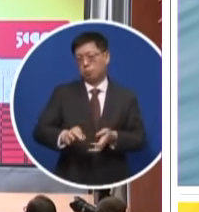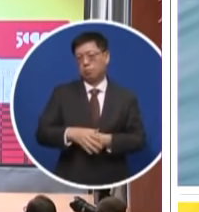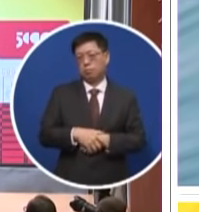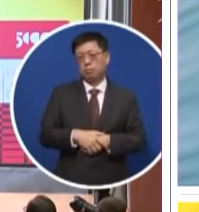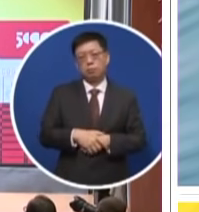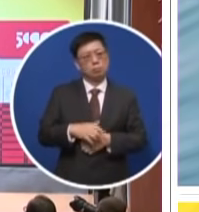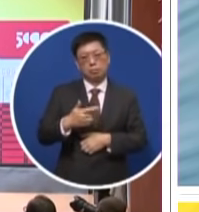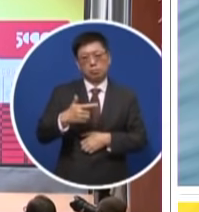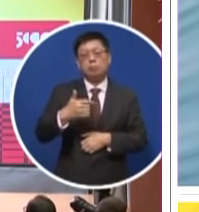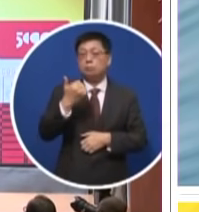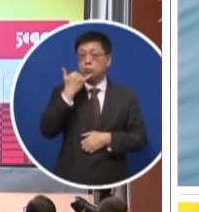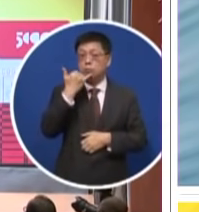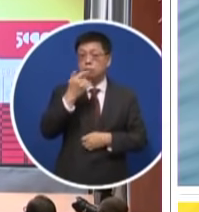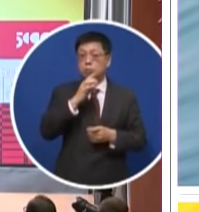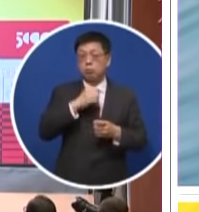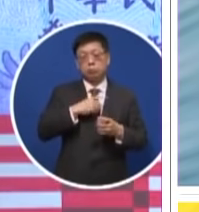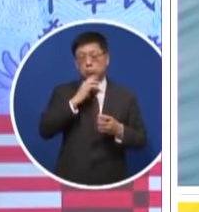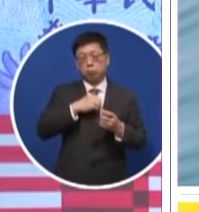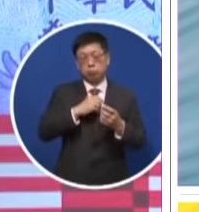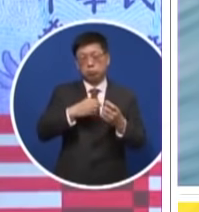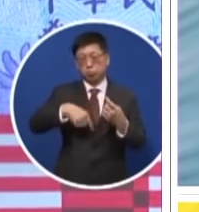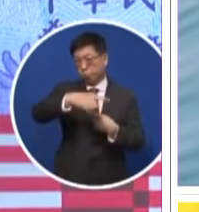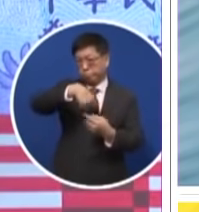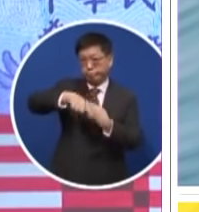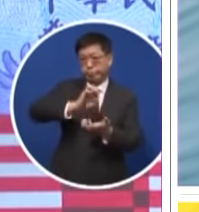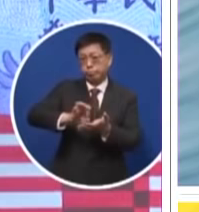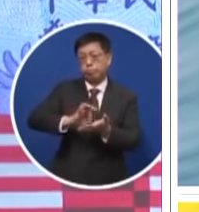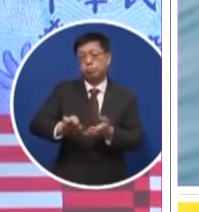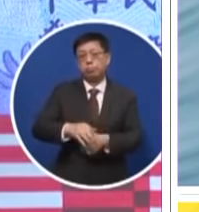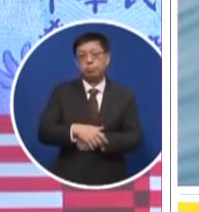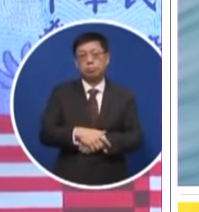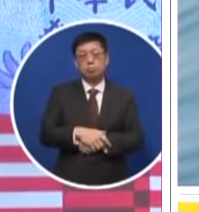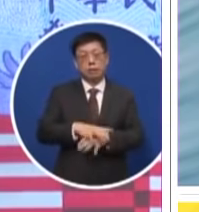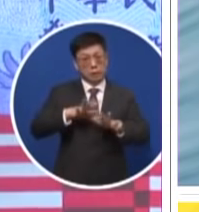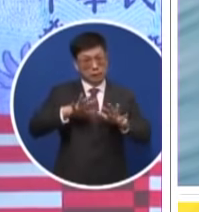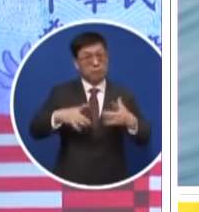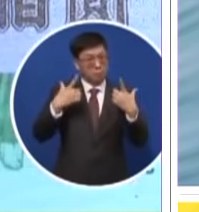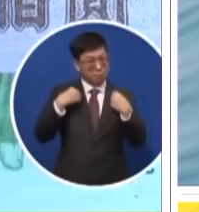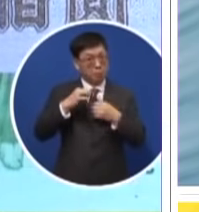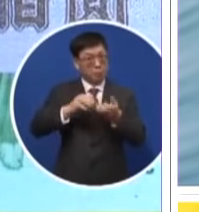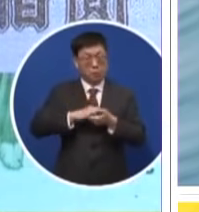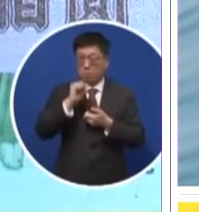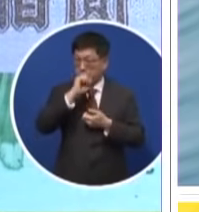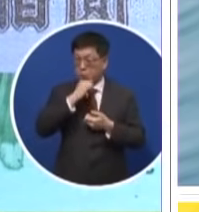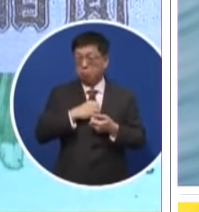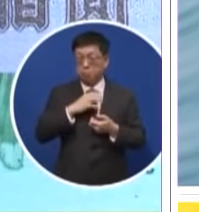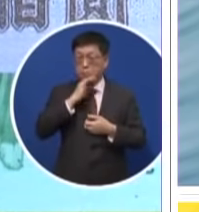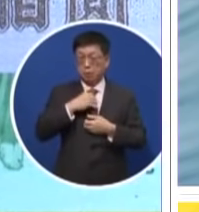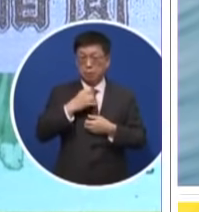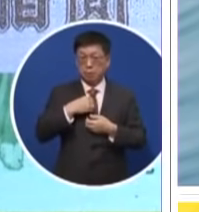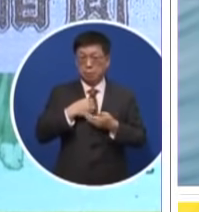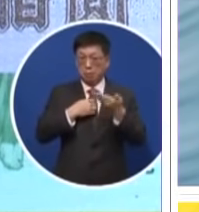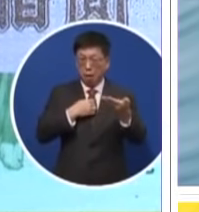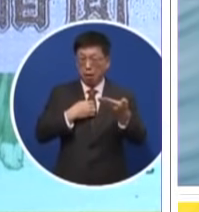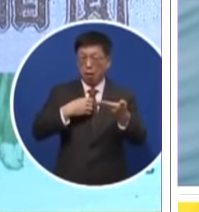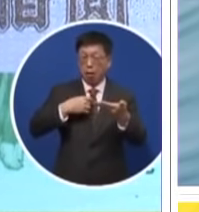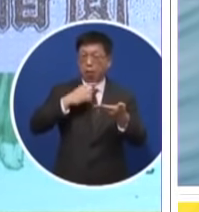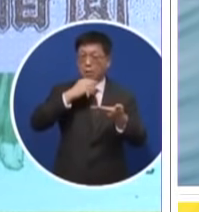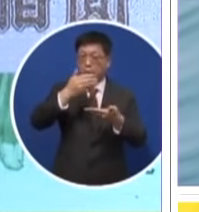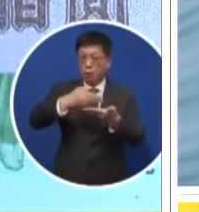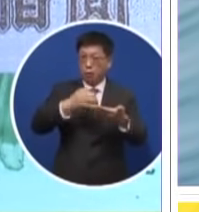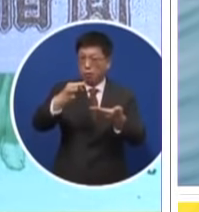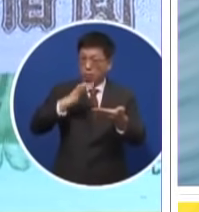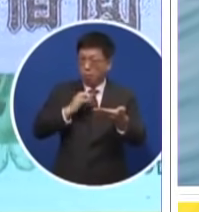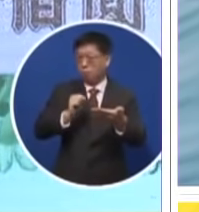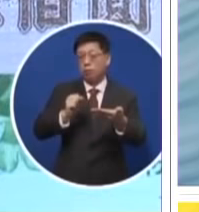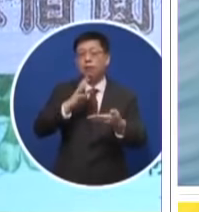家里，也有送给小礼物的，哦，这种临场感，你会不会记得这个里长？会啊，所以这个里长。它变成